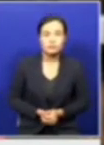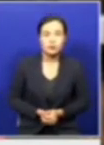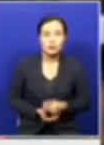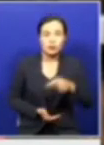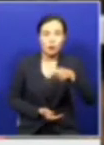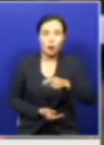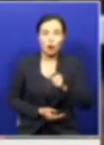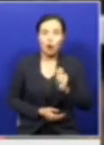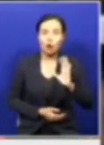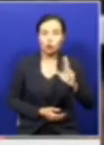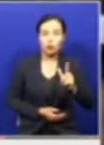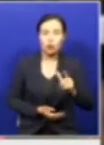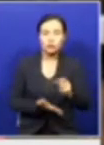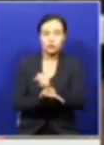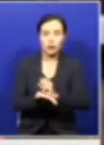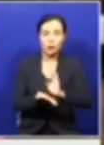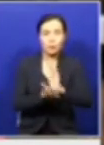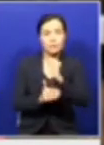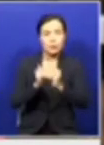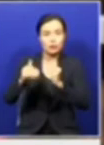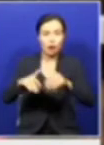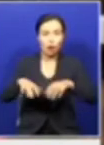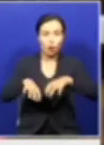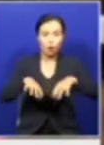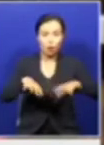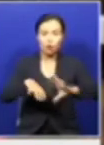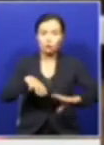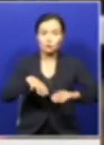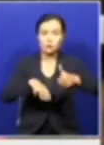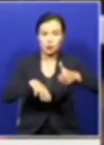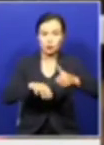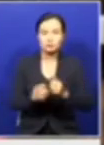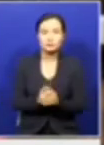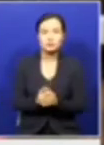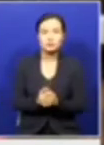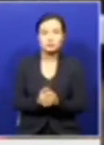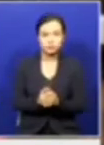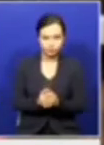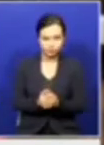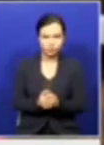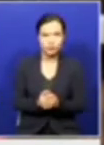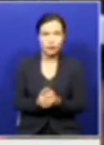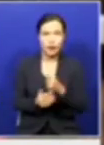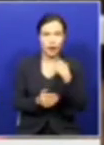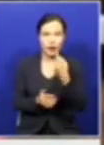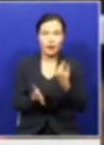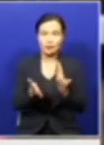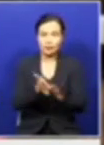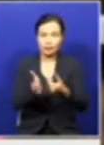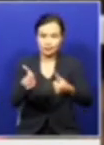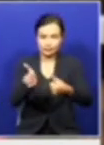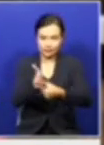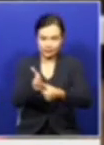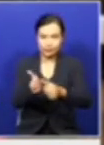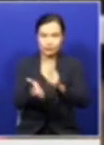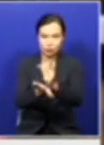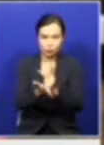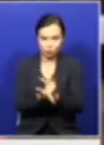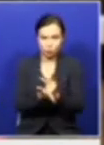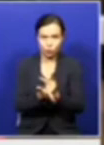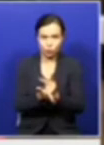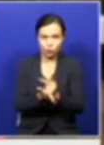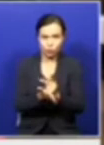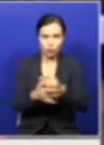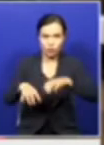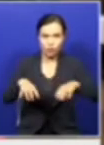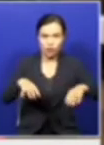รือว่าสถาบันพัฒนาองค์กรชุมชนเมืองในขณะนี้คนที่ไปเป็นลูกหนี้ของสถาบันพัฒนาองค์กรชุมช